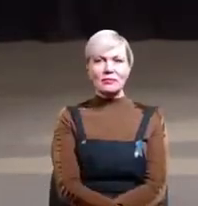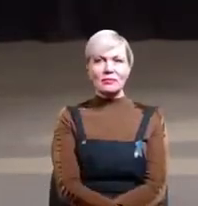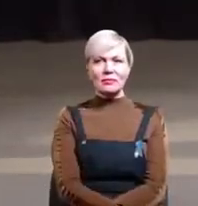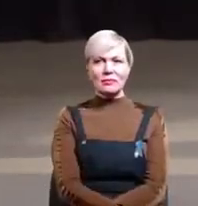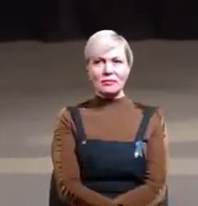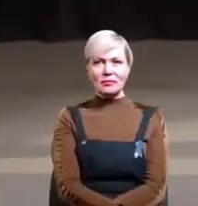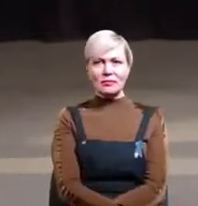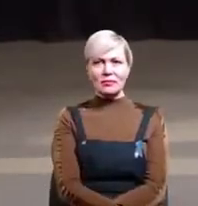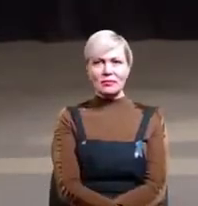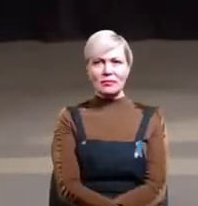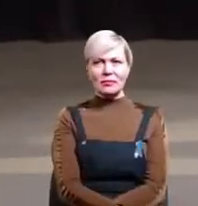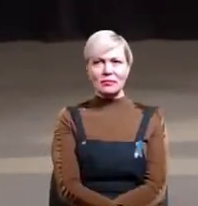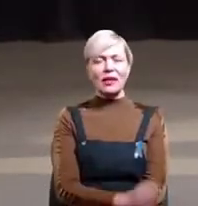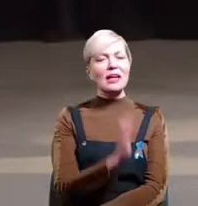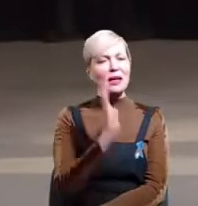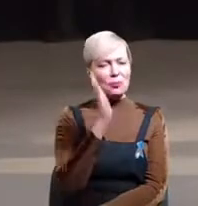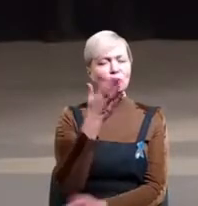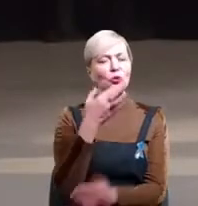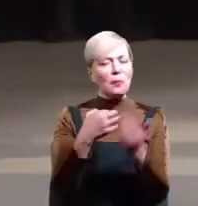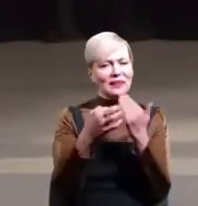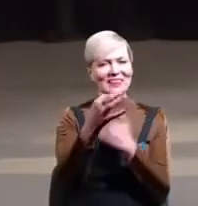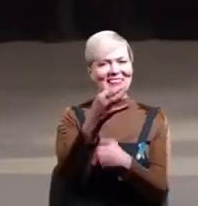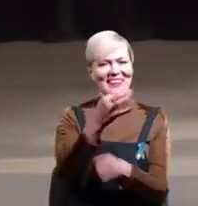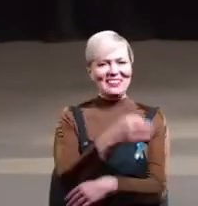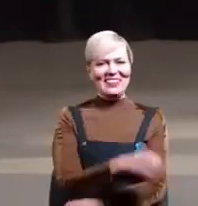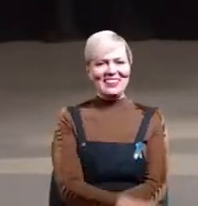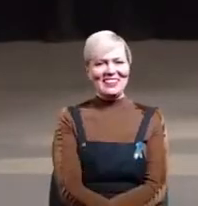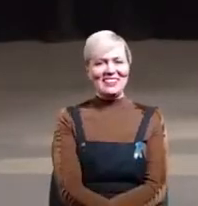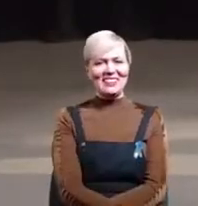Давай. Я буду подсказывать.